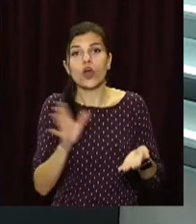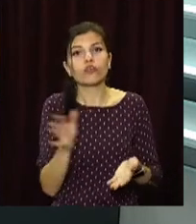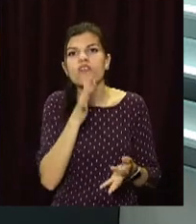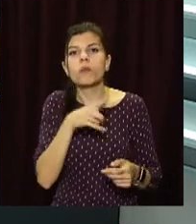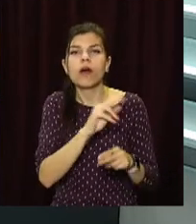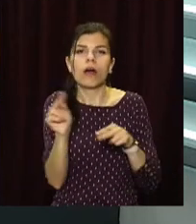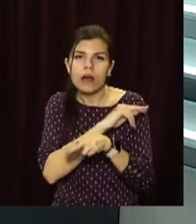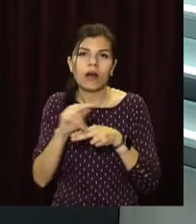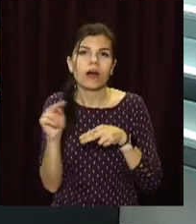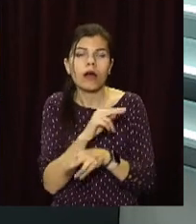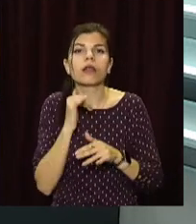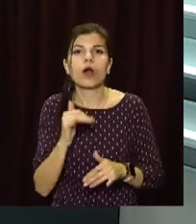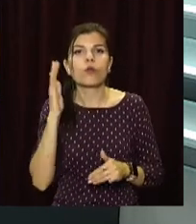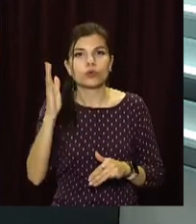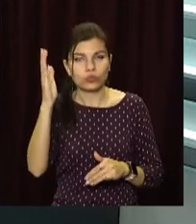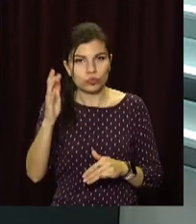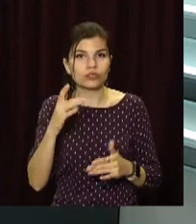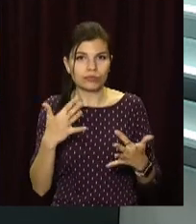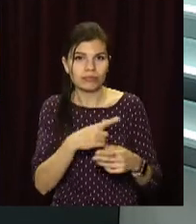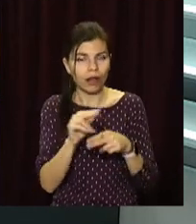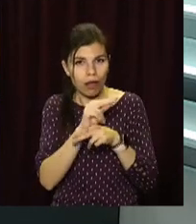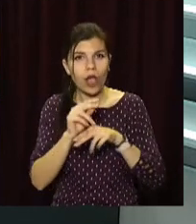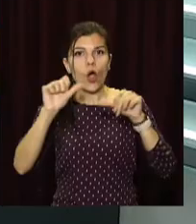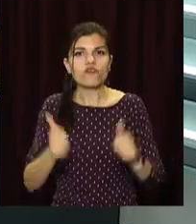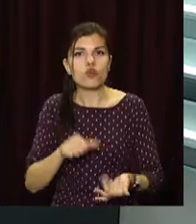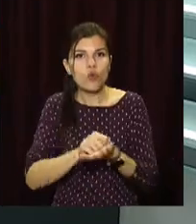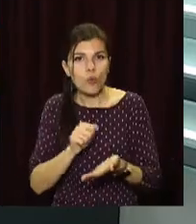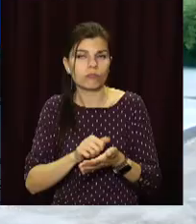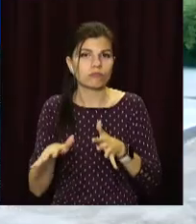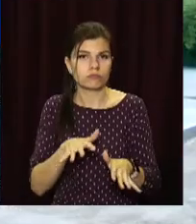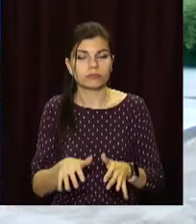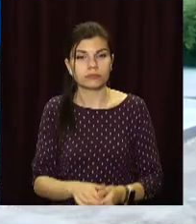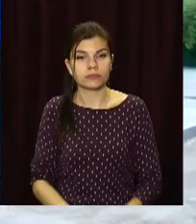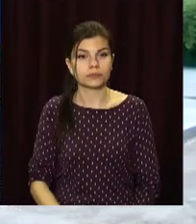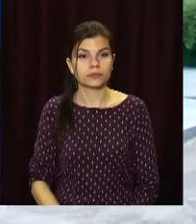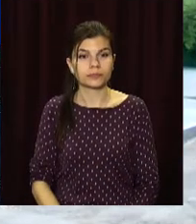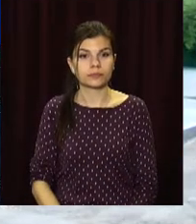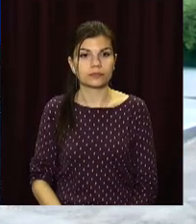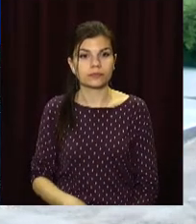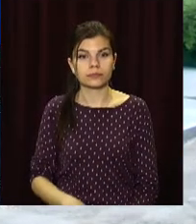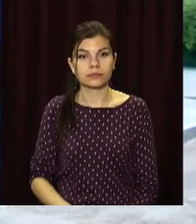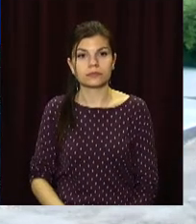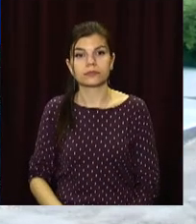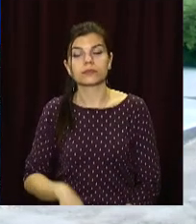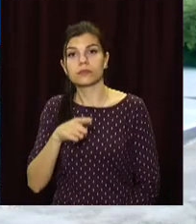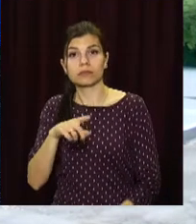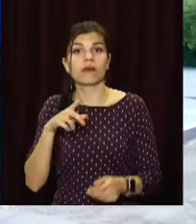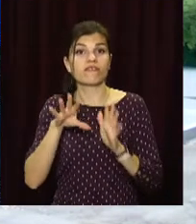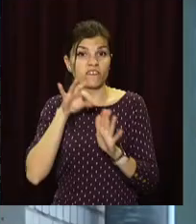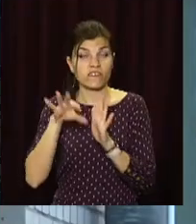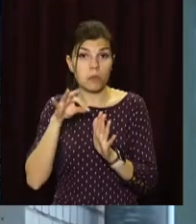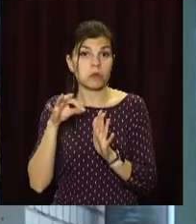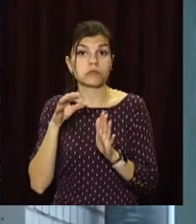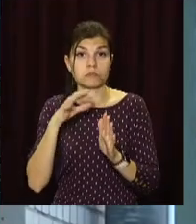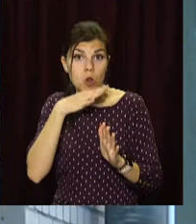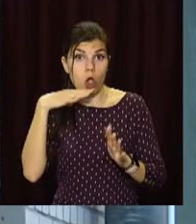ремонтували приміщення для майбутніх закладів та оформлювали документи. Вибір чималий, націнка мінімальна. Ця аптека